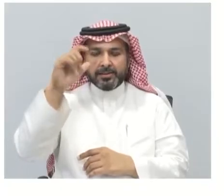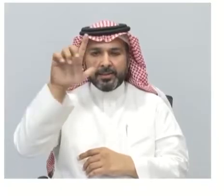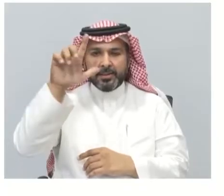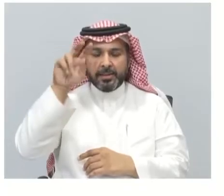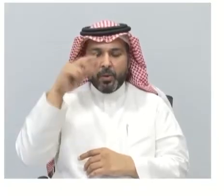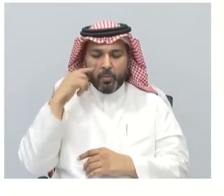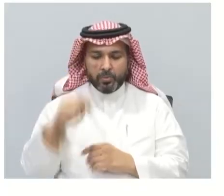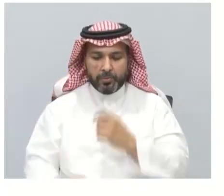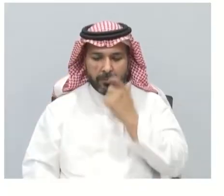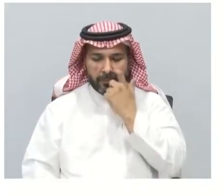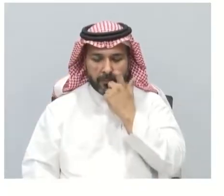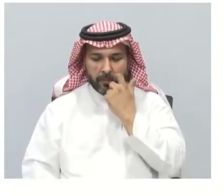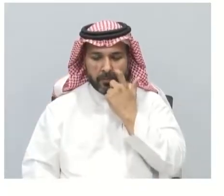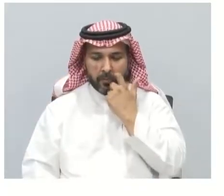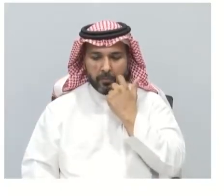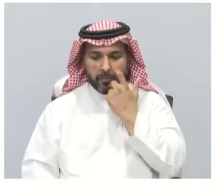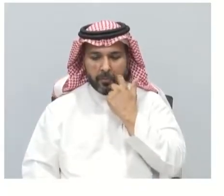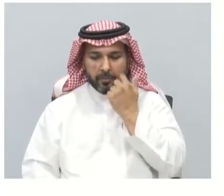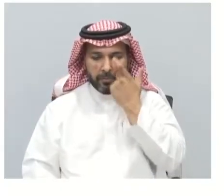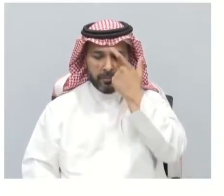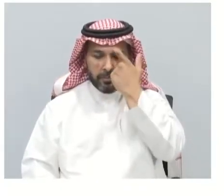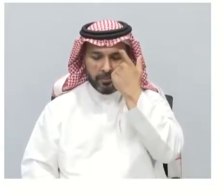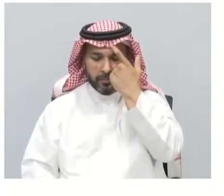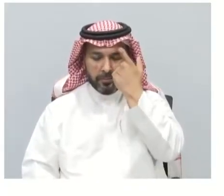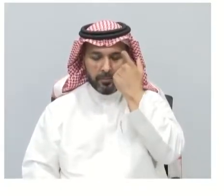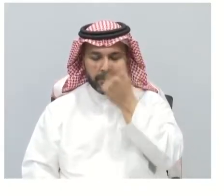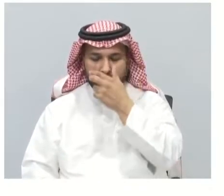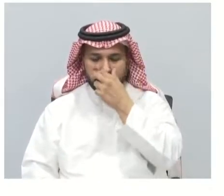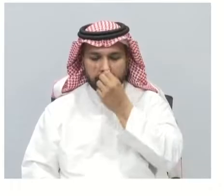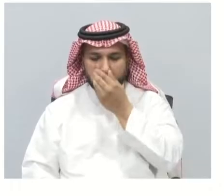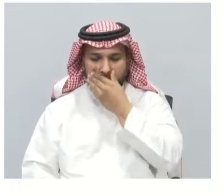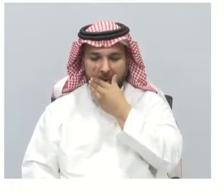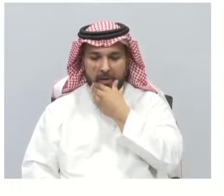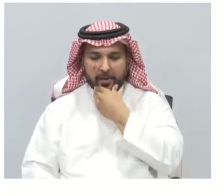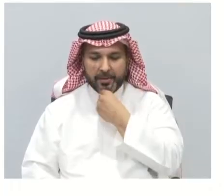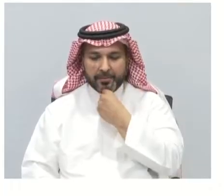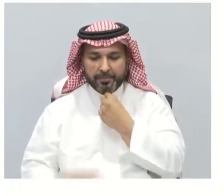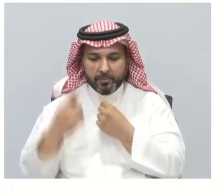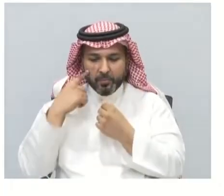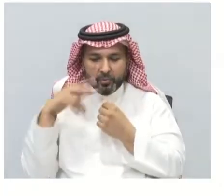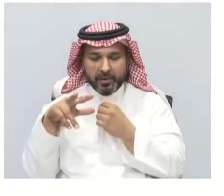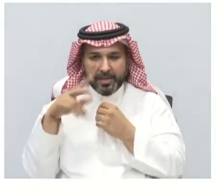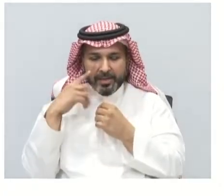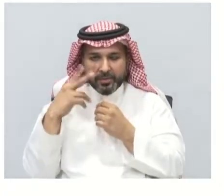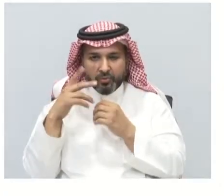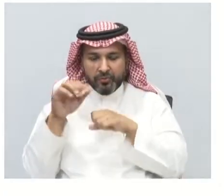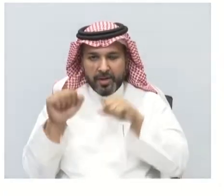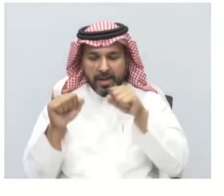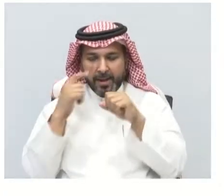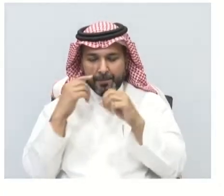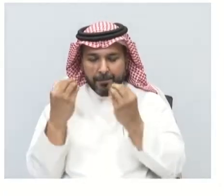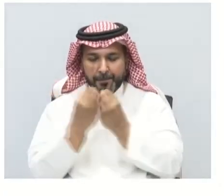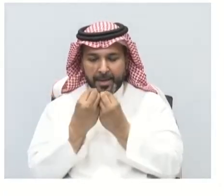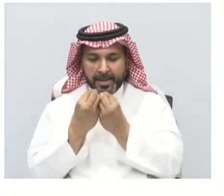مقطع المحور وا له فيما يتعلق بميل المستقيم ال تعالوا نجيب صيغه المستقيم